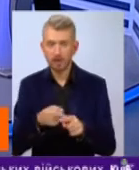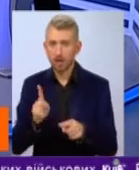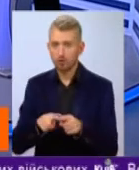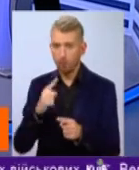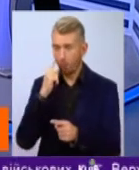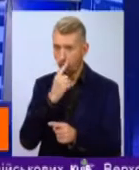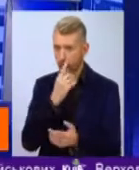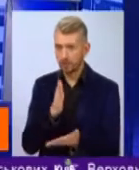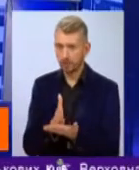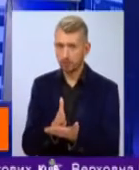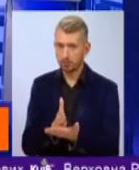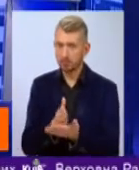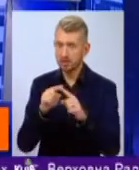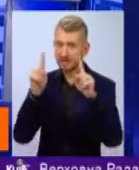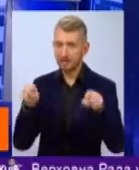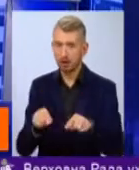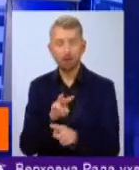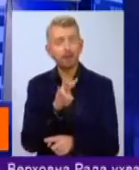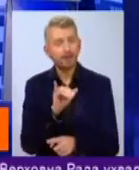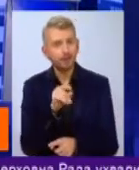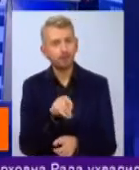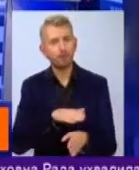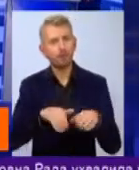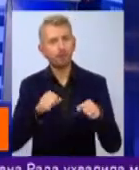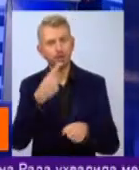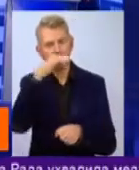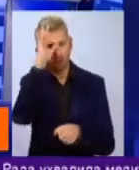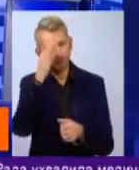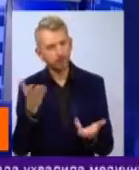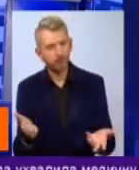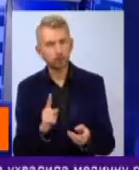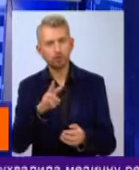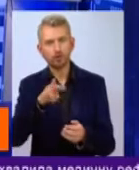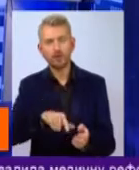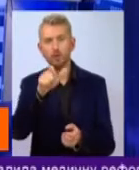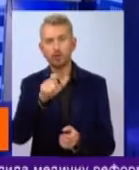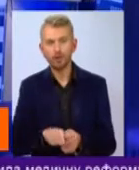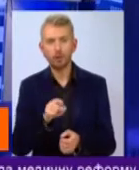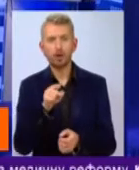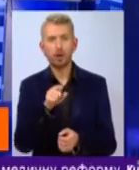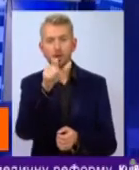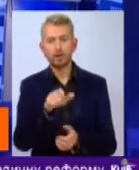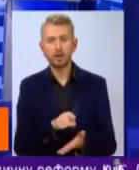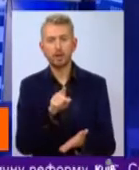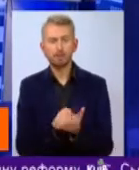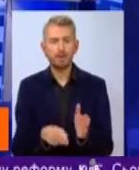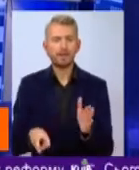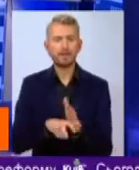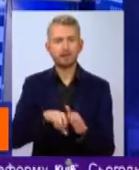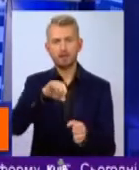очі і знак. Ні, там теж повноваження поліцейського. Для того, щоб штрафувати людину, вона має сісти за